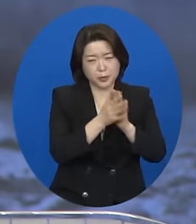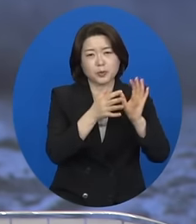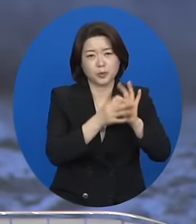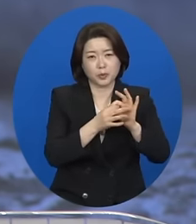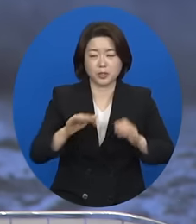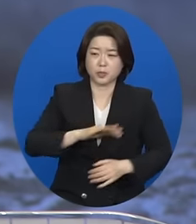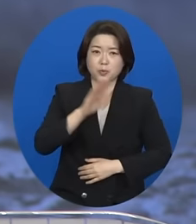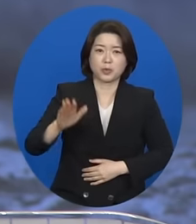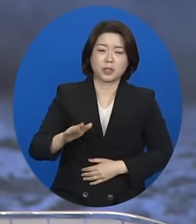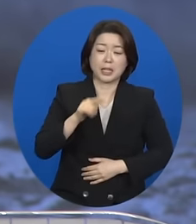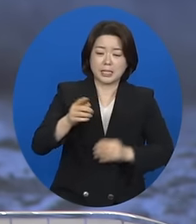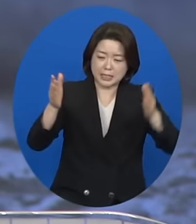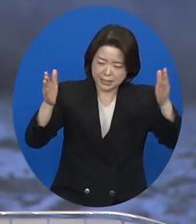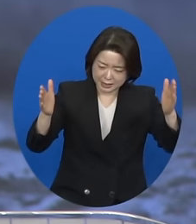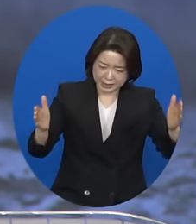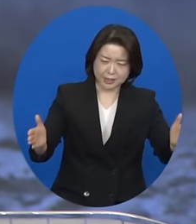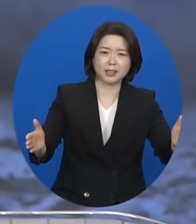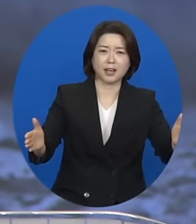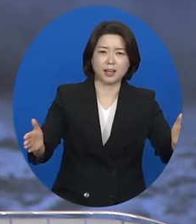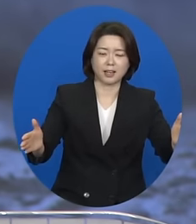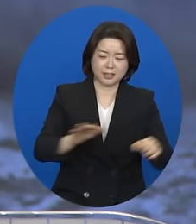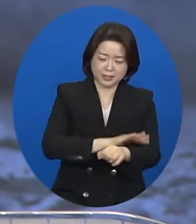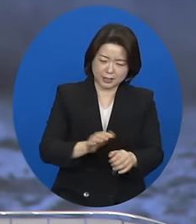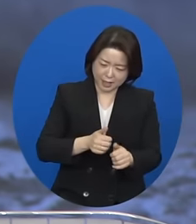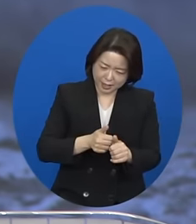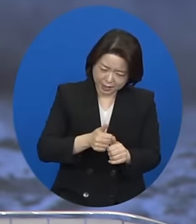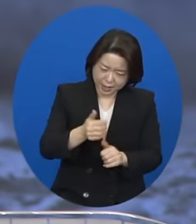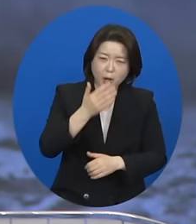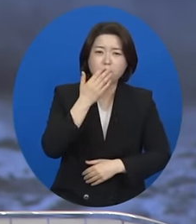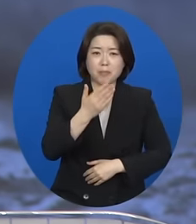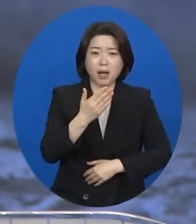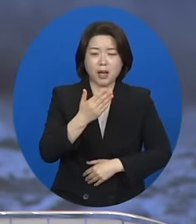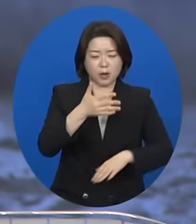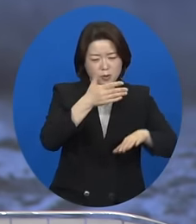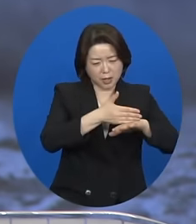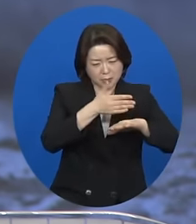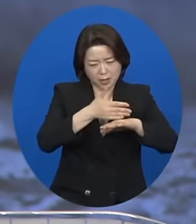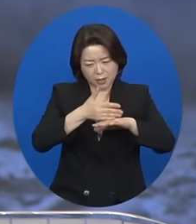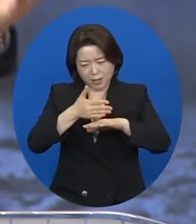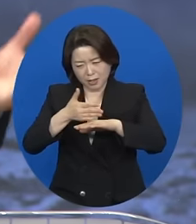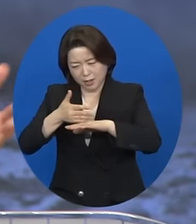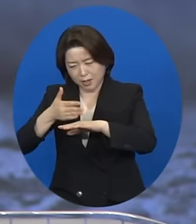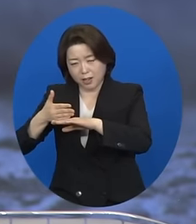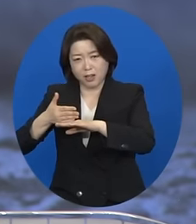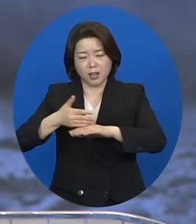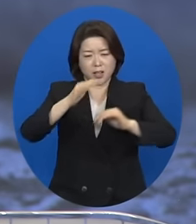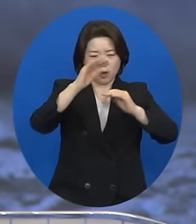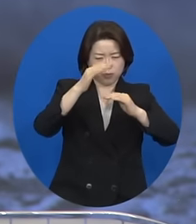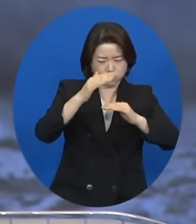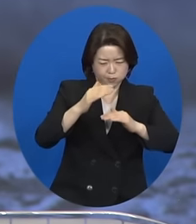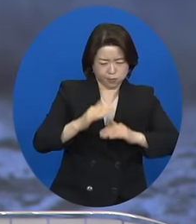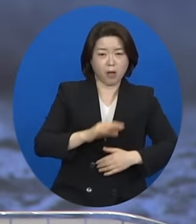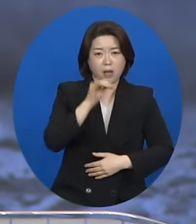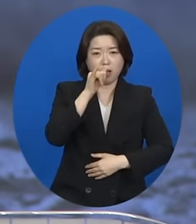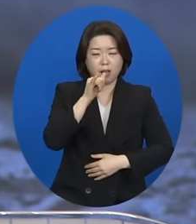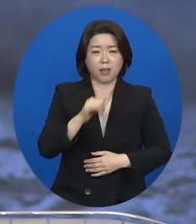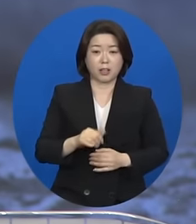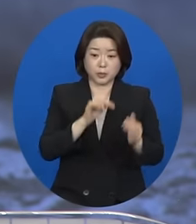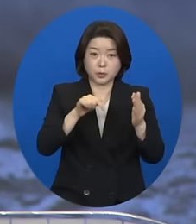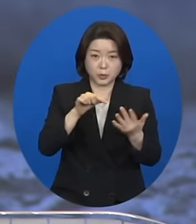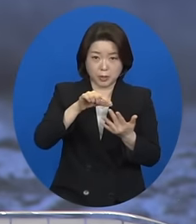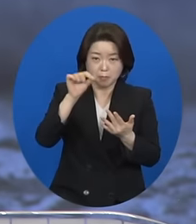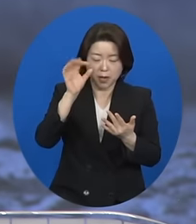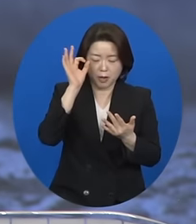우리가이 시기를 아 이겨낼 수 있었습니다 그러면서 뭐 감사 얘기를 하나하나 다 제가 소개할 수 없지만 그러면서